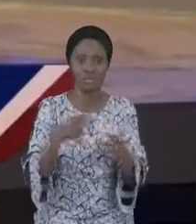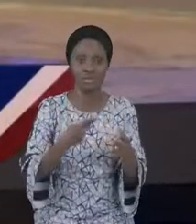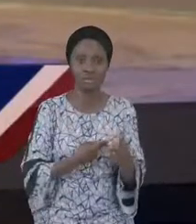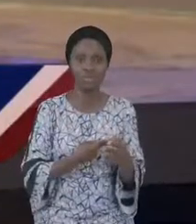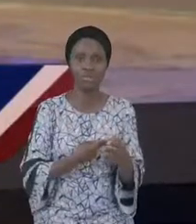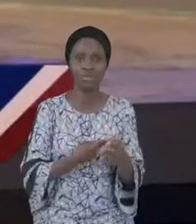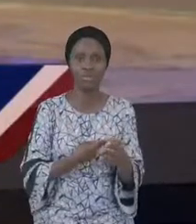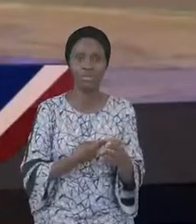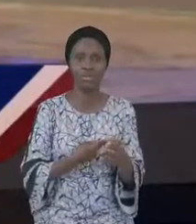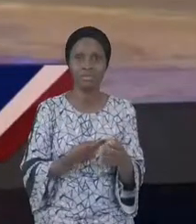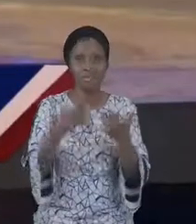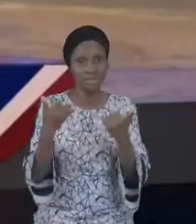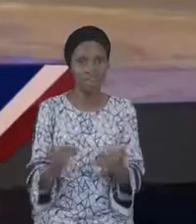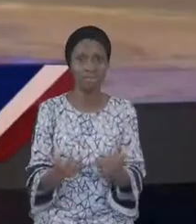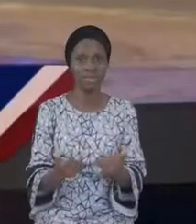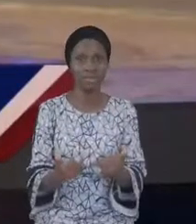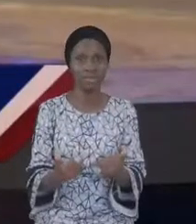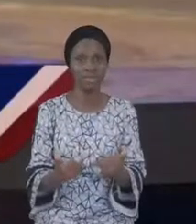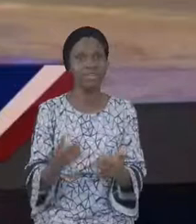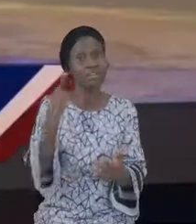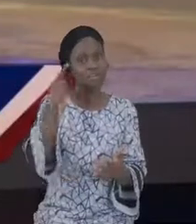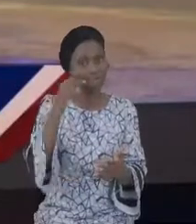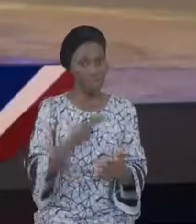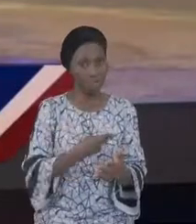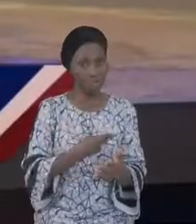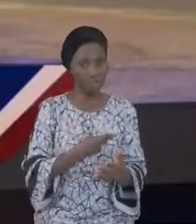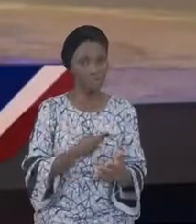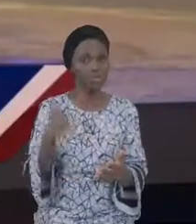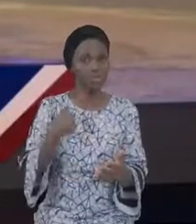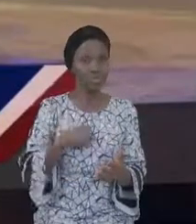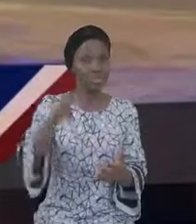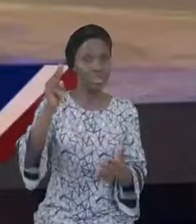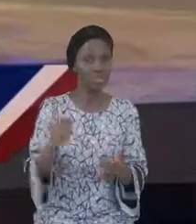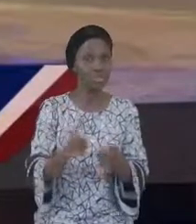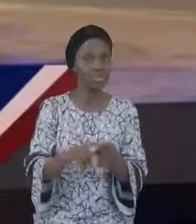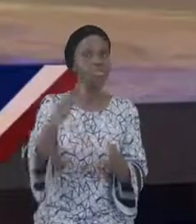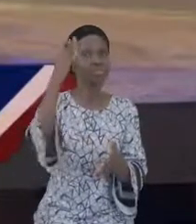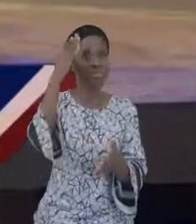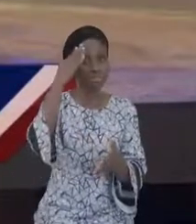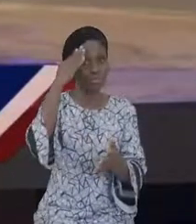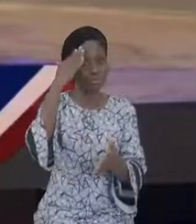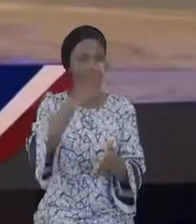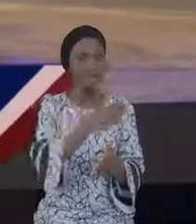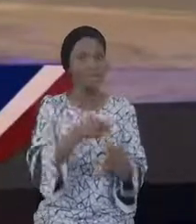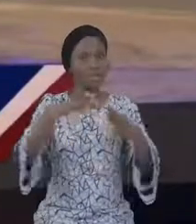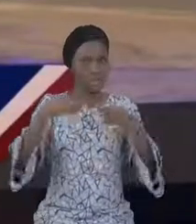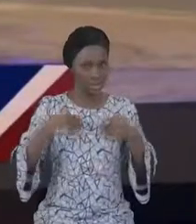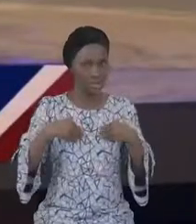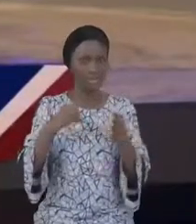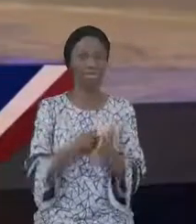nous a donné, c'est à nous maintenant de reconnaître cela, c'est à